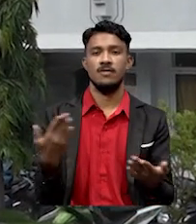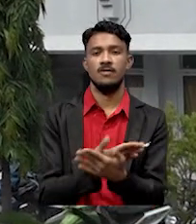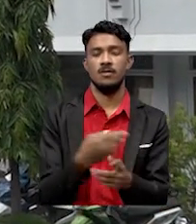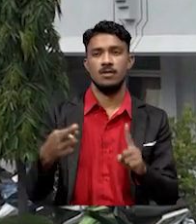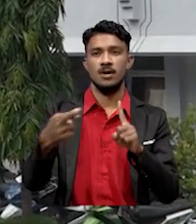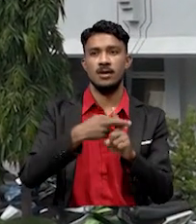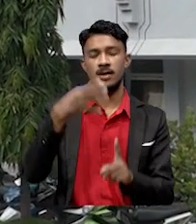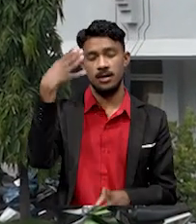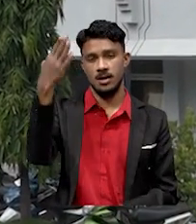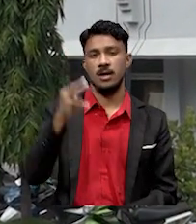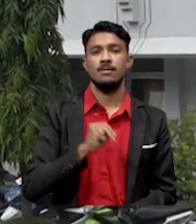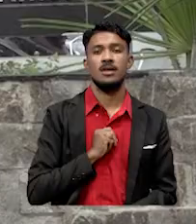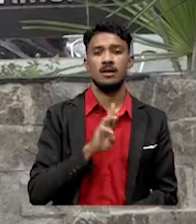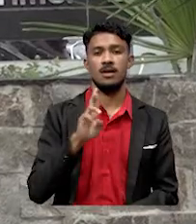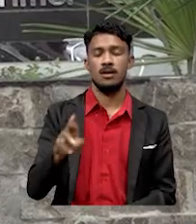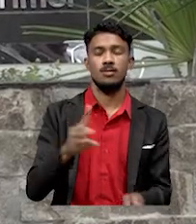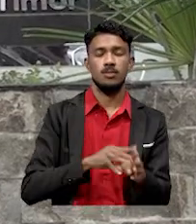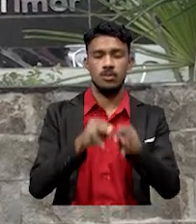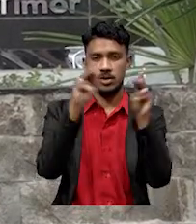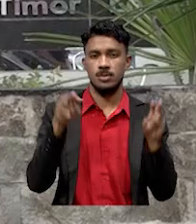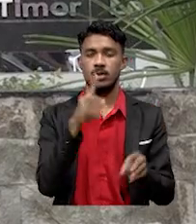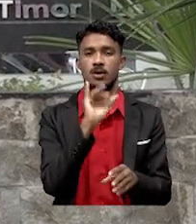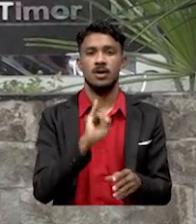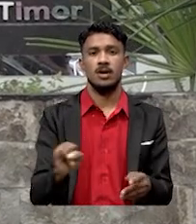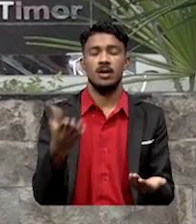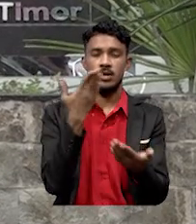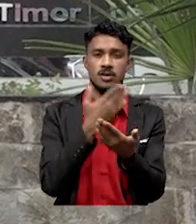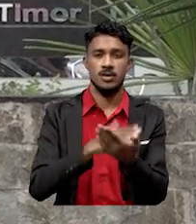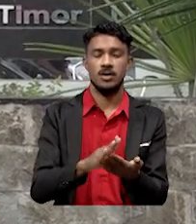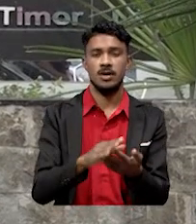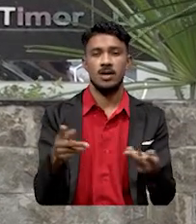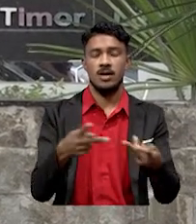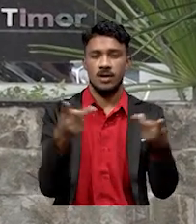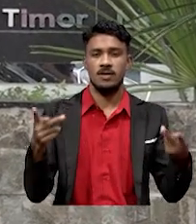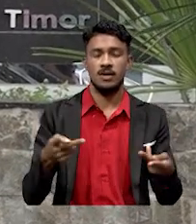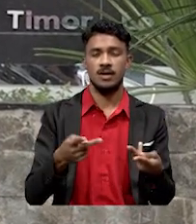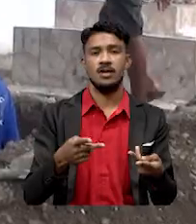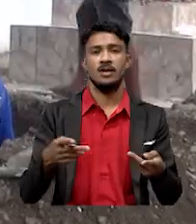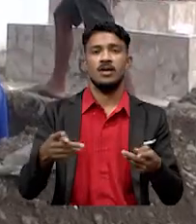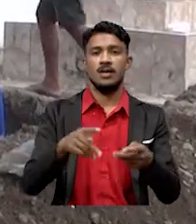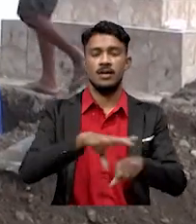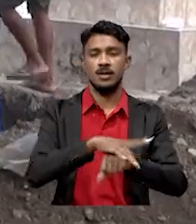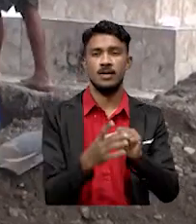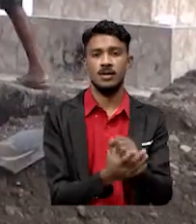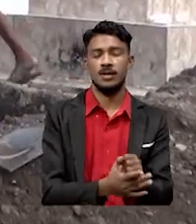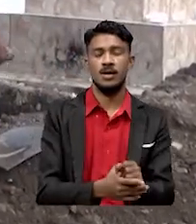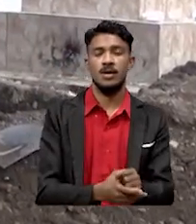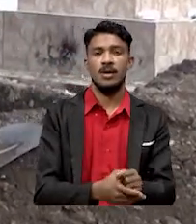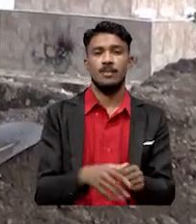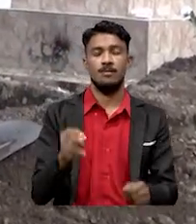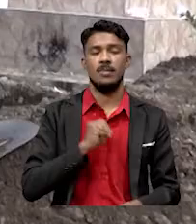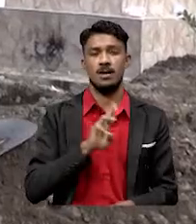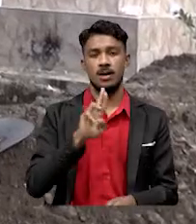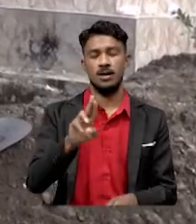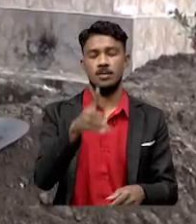ne governo lisi munisipi dili sosau nara hektare sanusin nen iha aldea Manleu suku Wenunuk posto administrativo metinaru